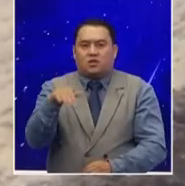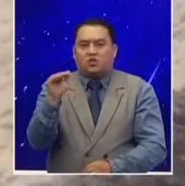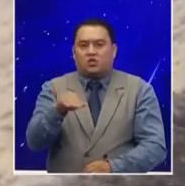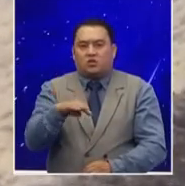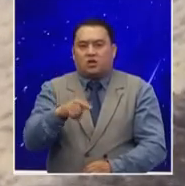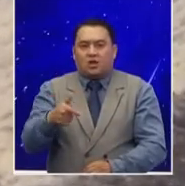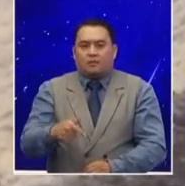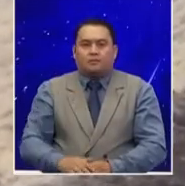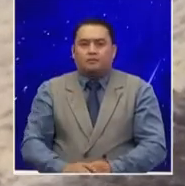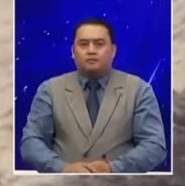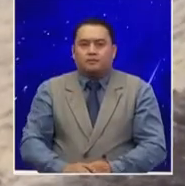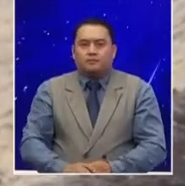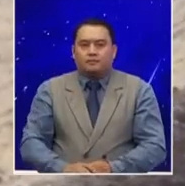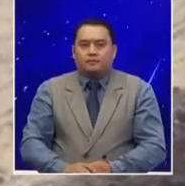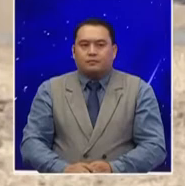250 тысяч тенге.